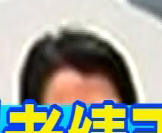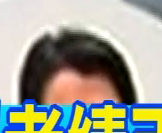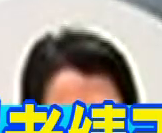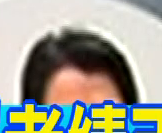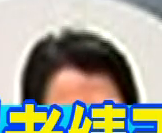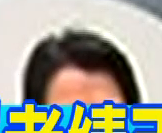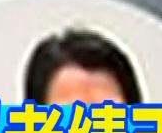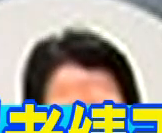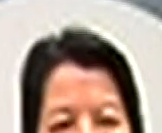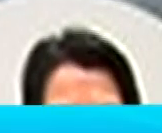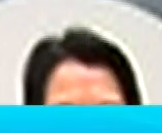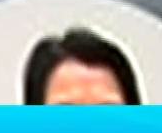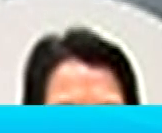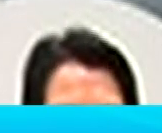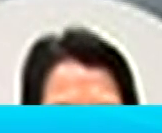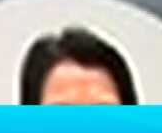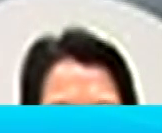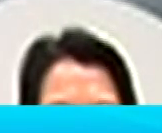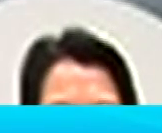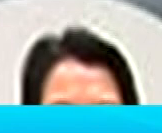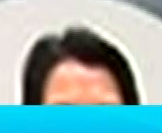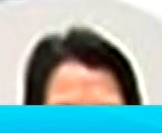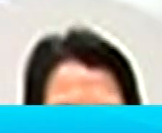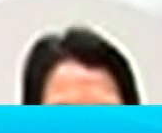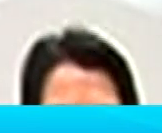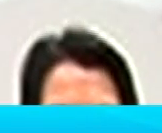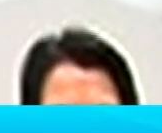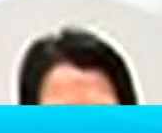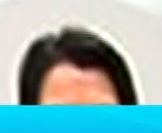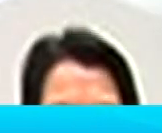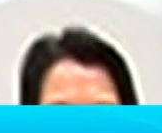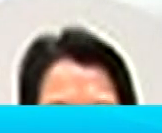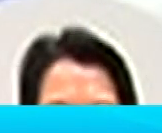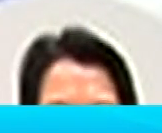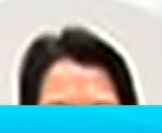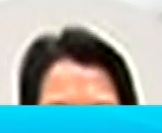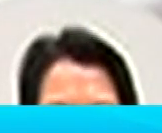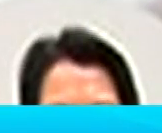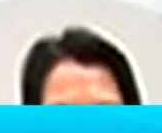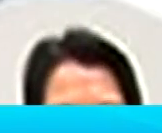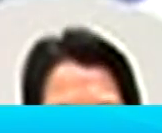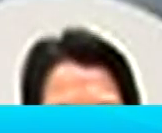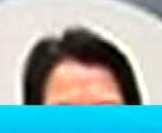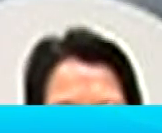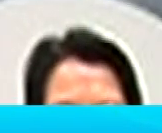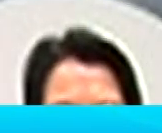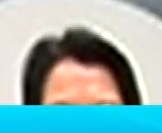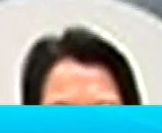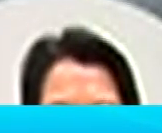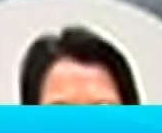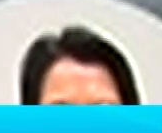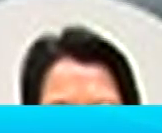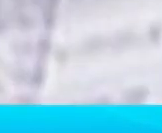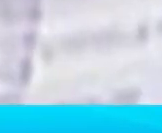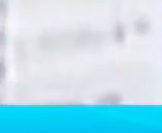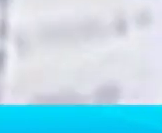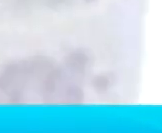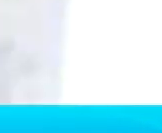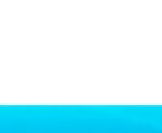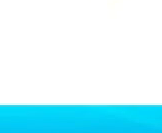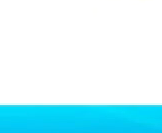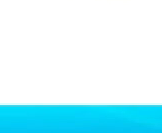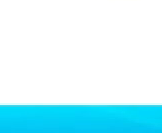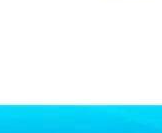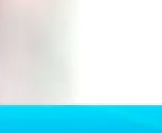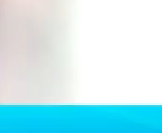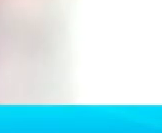如果你们公务人员30岁以上，你还是不婚不生的话，那个考绩列为平等；30岁以